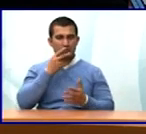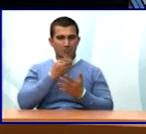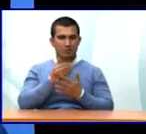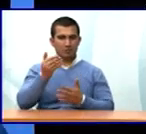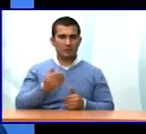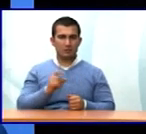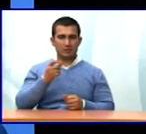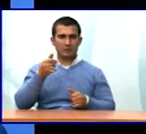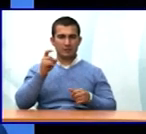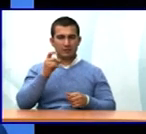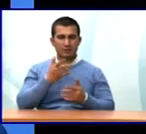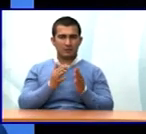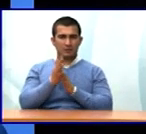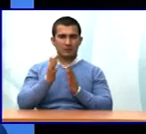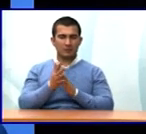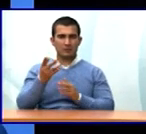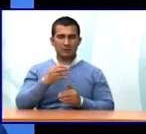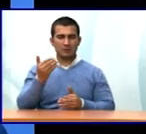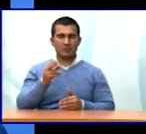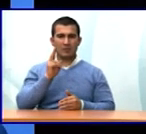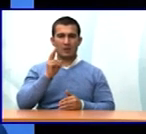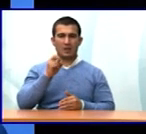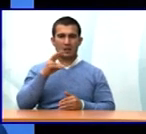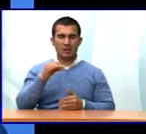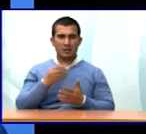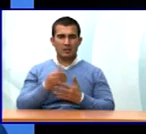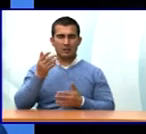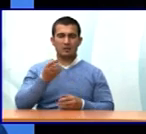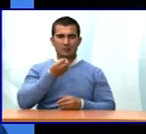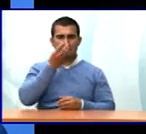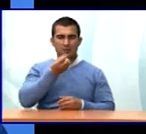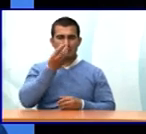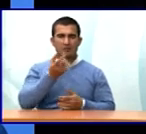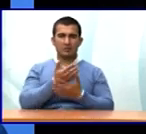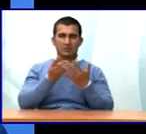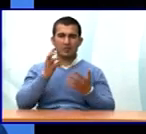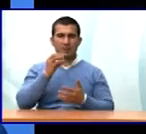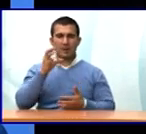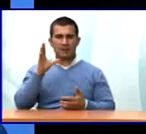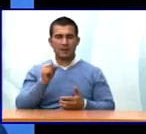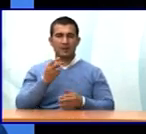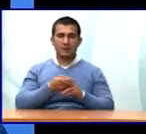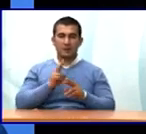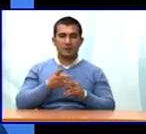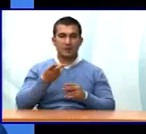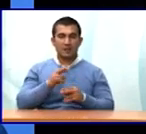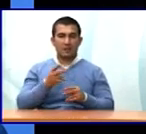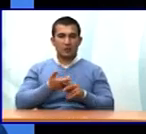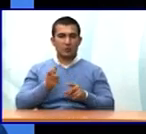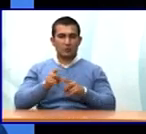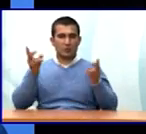ekan. Kali o'simliklarda kali g'uncha, gul, meva uchun juda ham zarur